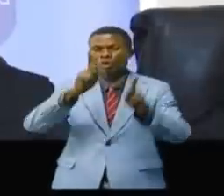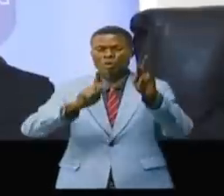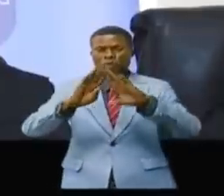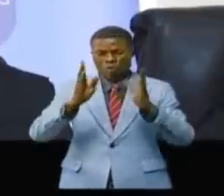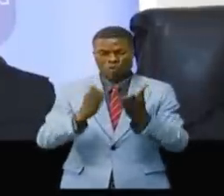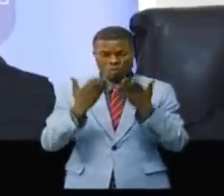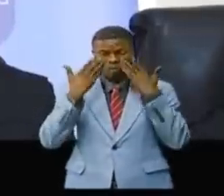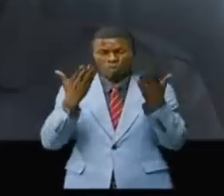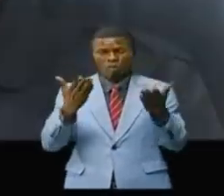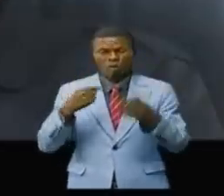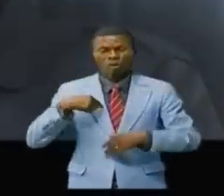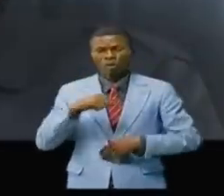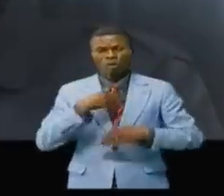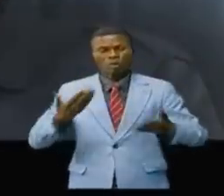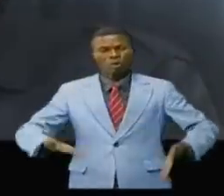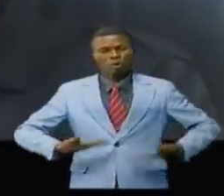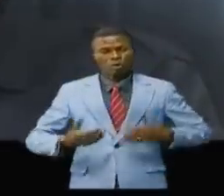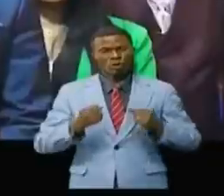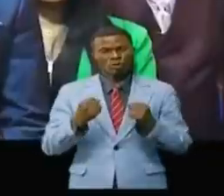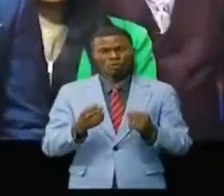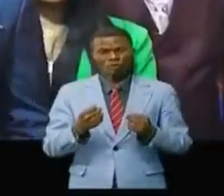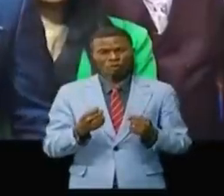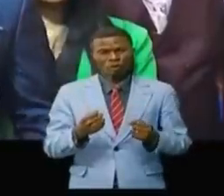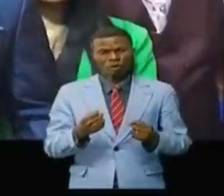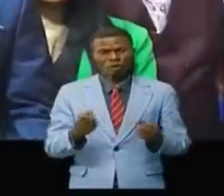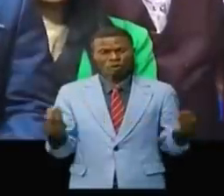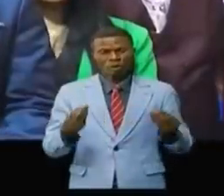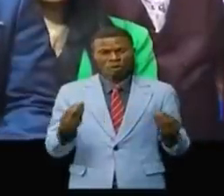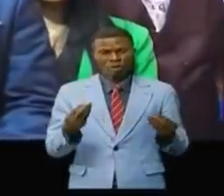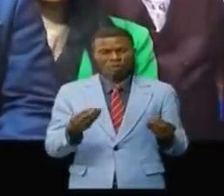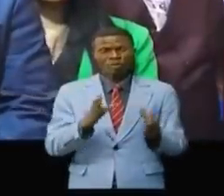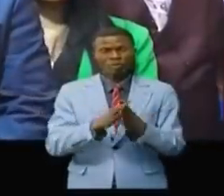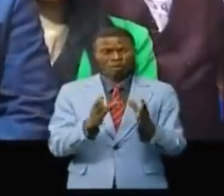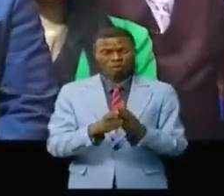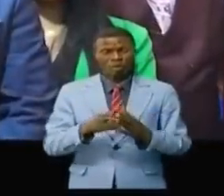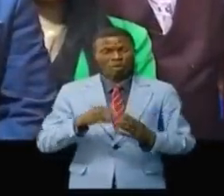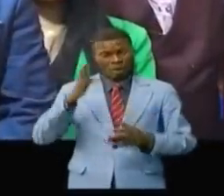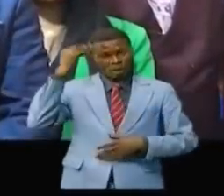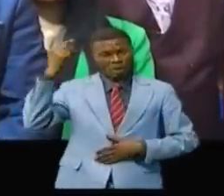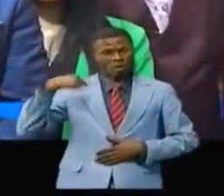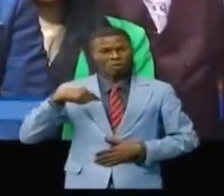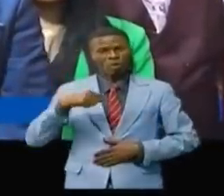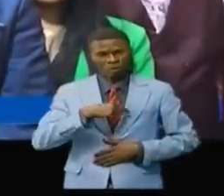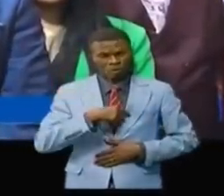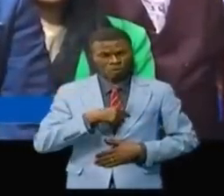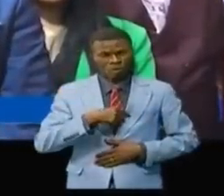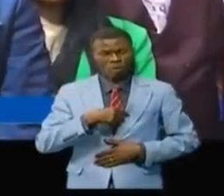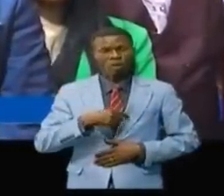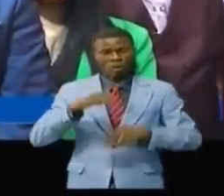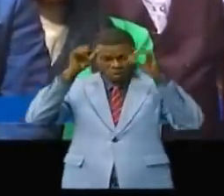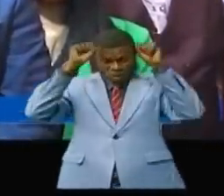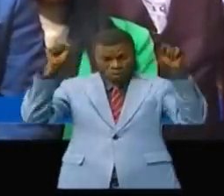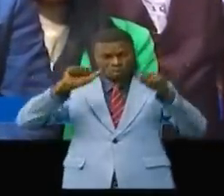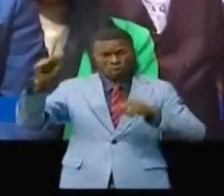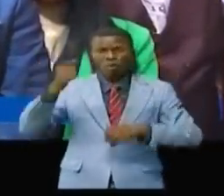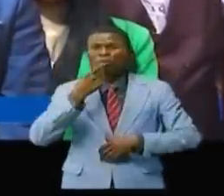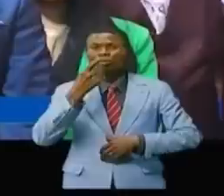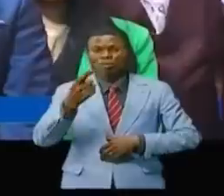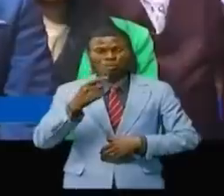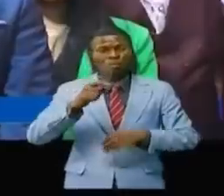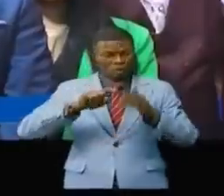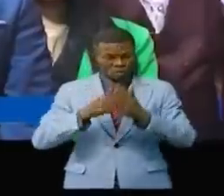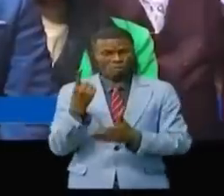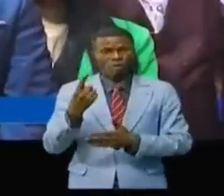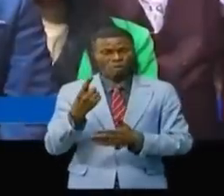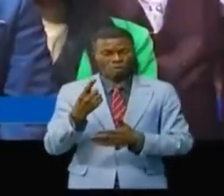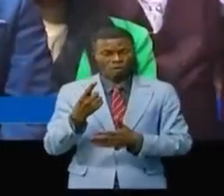Voilà, nous sommes très, très contents. Avec les échanges que nous avons eus, c'est, je crois, comme le président l'a dit, c'est une première.